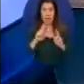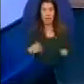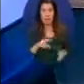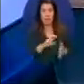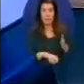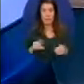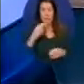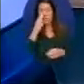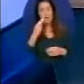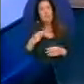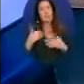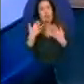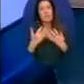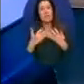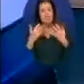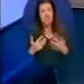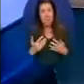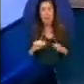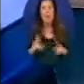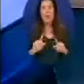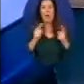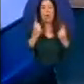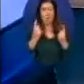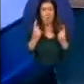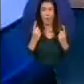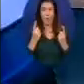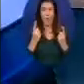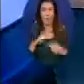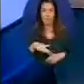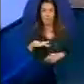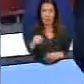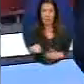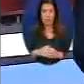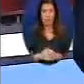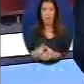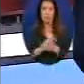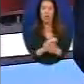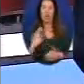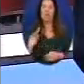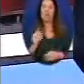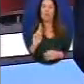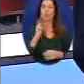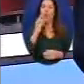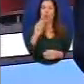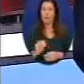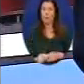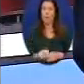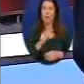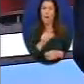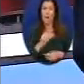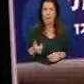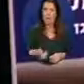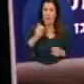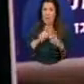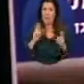תמונה עדכנית של המצב בתחום הזה. ואנחנו אומרים עכשיו שלום לך, דורון ארבלי. אתה לדעתי מנהל רשות המיסים